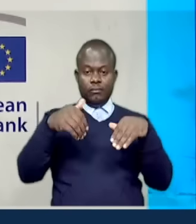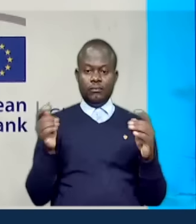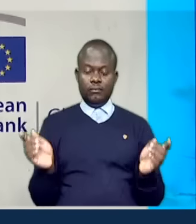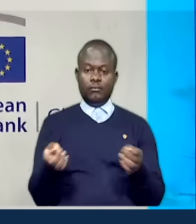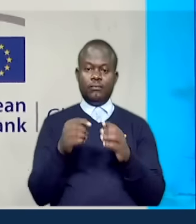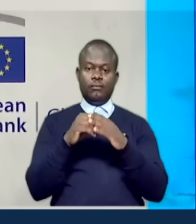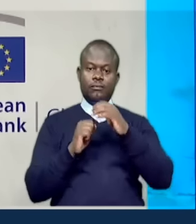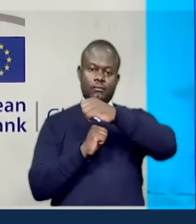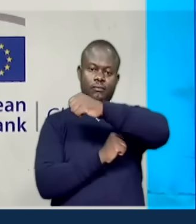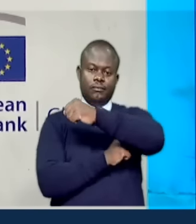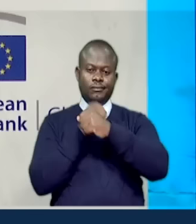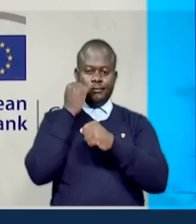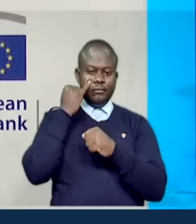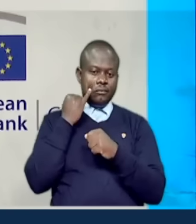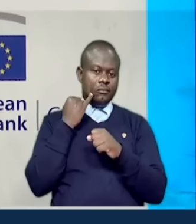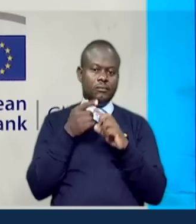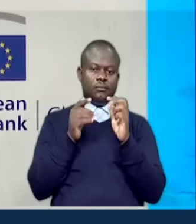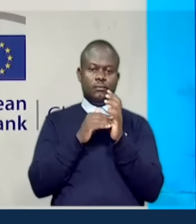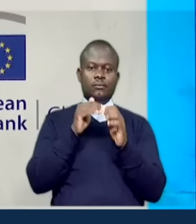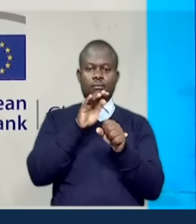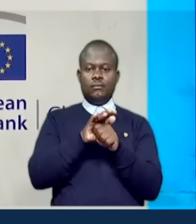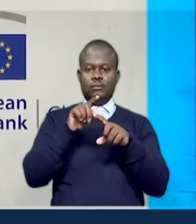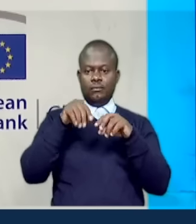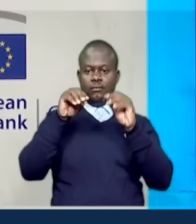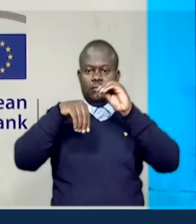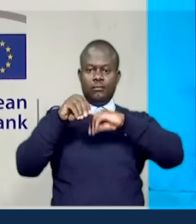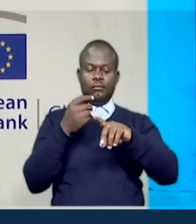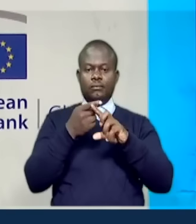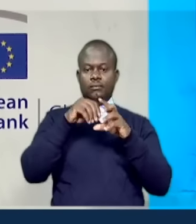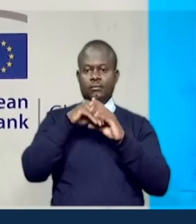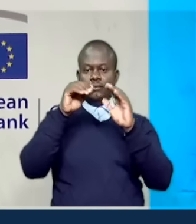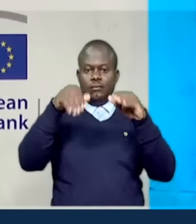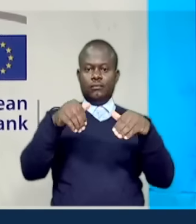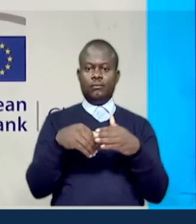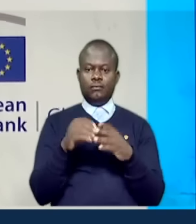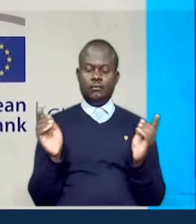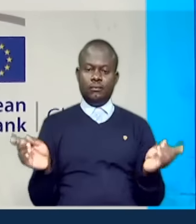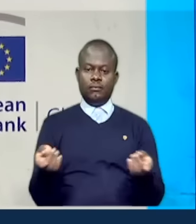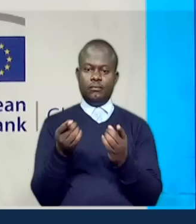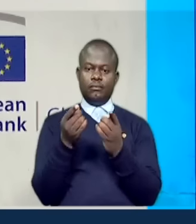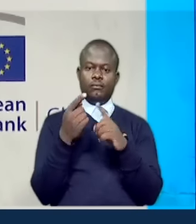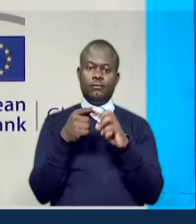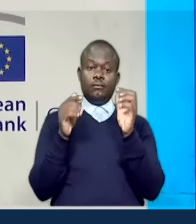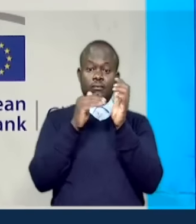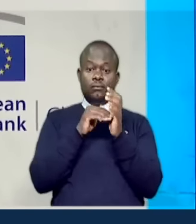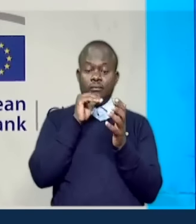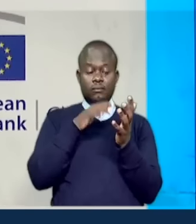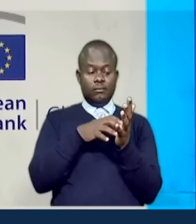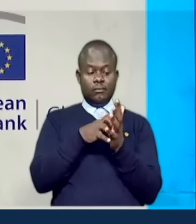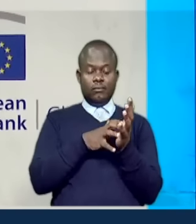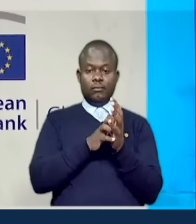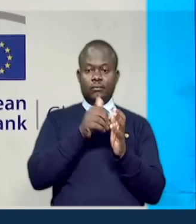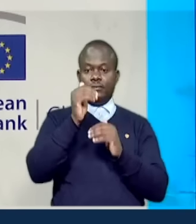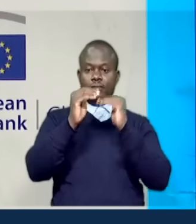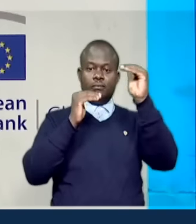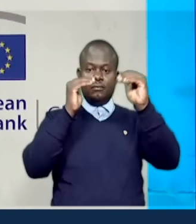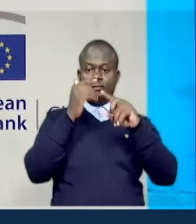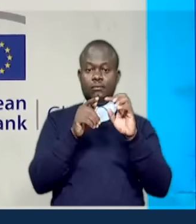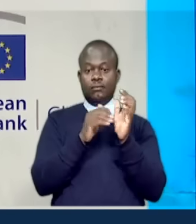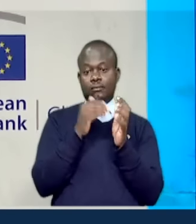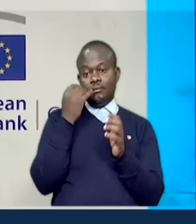ari inkingi ikomeye ahanini bishingiye ku musaruro uva muri ubwo buhinzi n'ubworozi ndetse n'ubutajegajega bw'urwo rwego rero